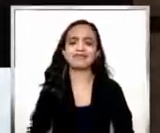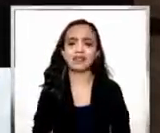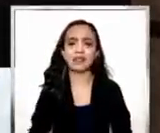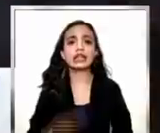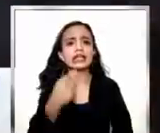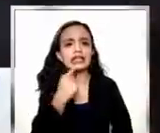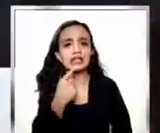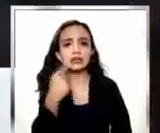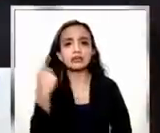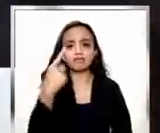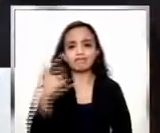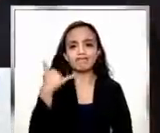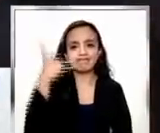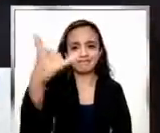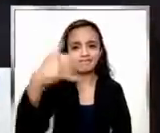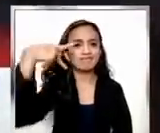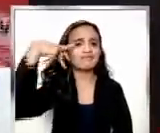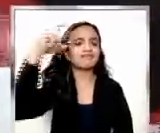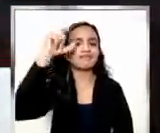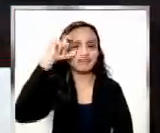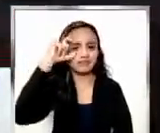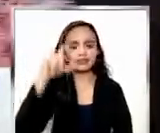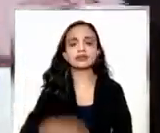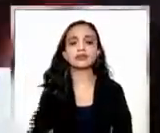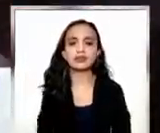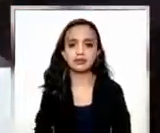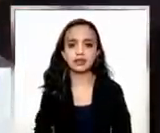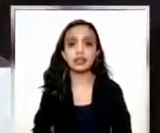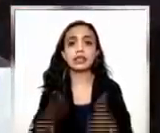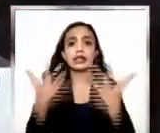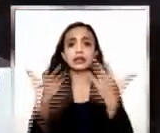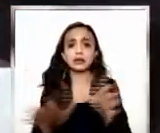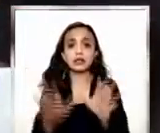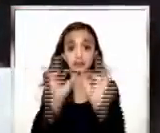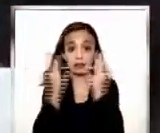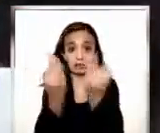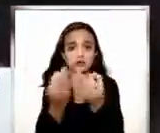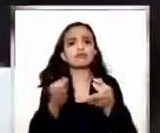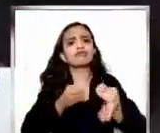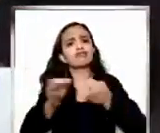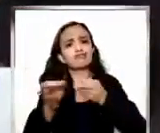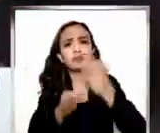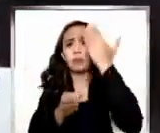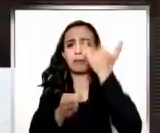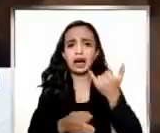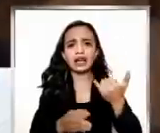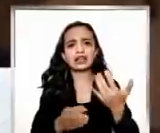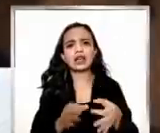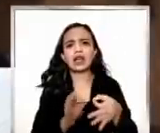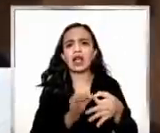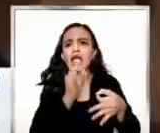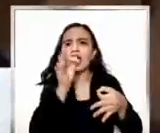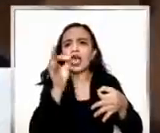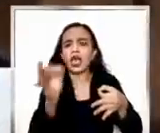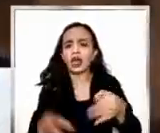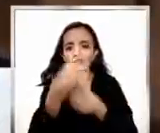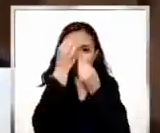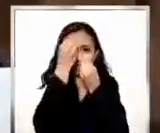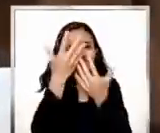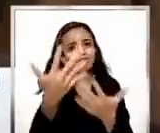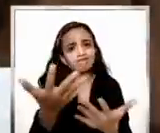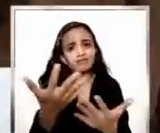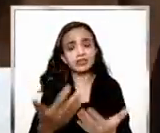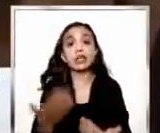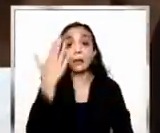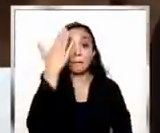Noy. Nagpaliwanag din ng pamilya kung bakit natagalan silang maglabas ng pahayag. May mga protocol daw kasi